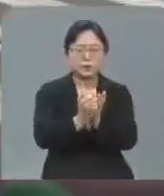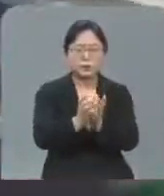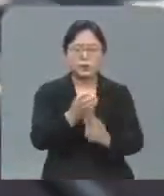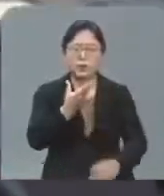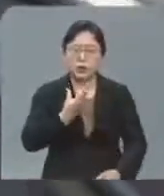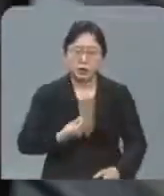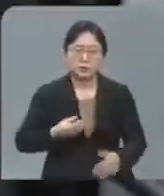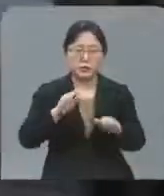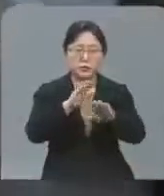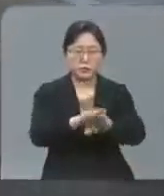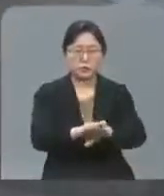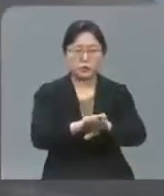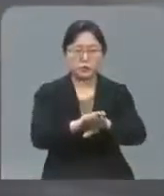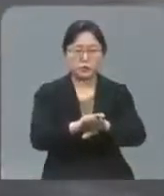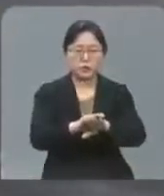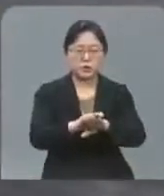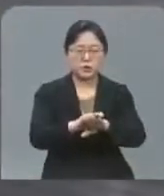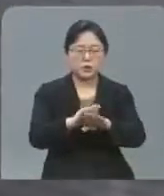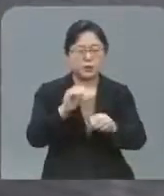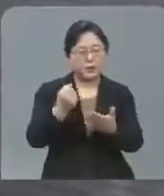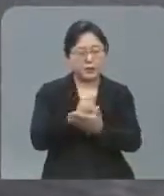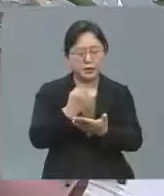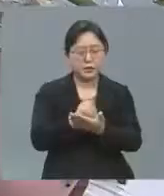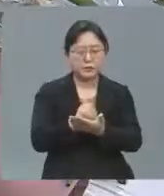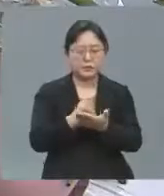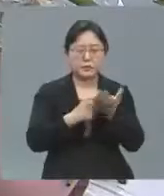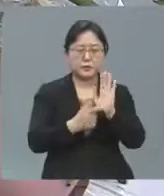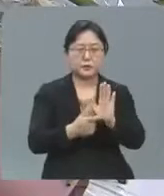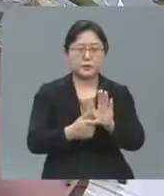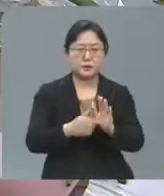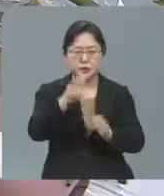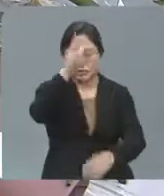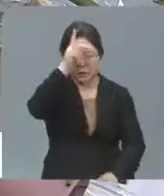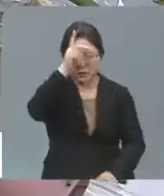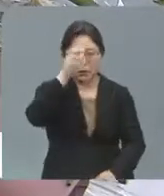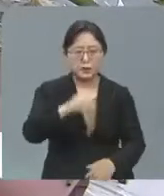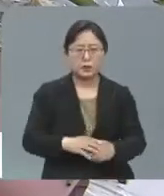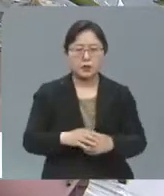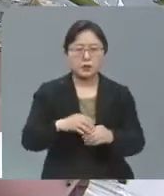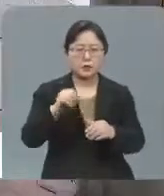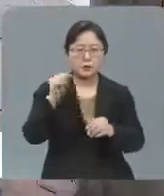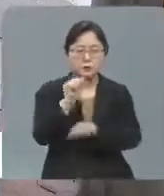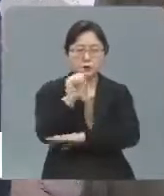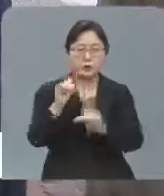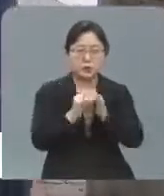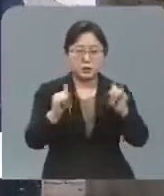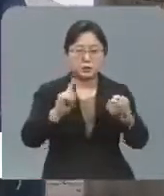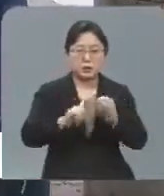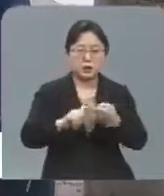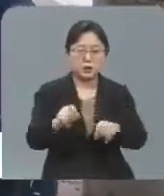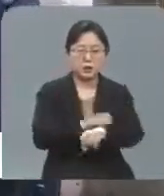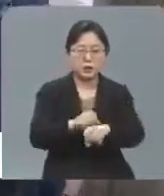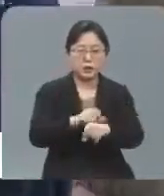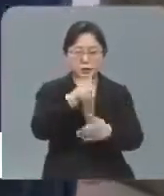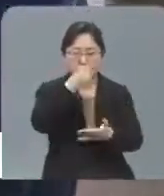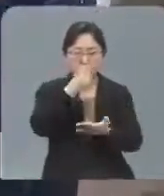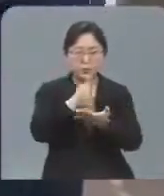음료수 등을 놓으며 애도를 표했습니다 경찰은 가해 운전자의 대해 특정범죄가중처벌법상